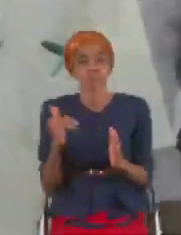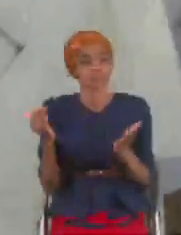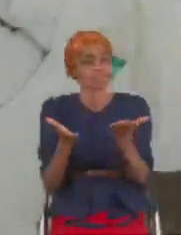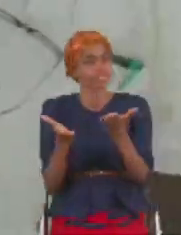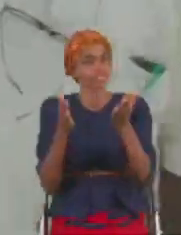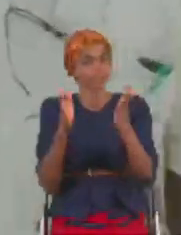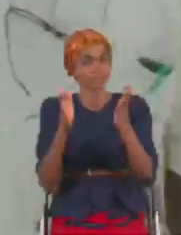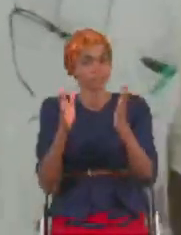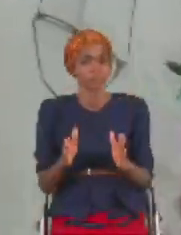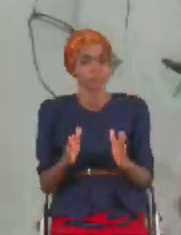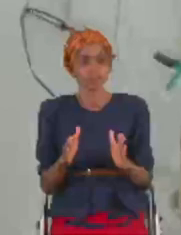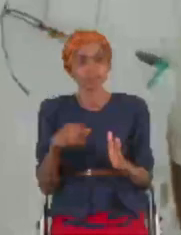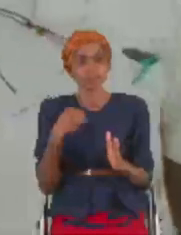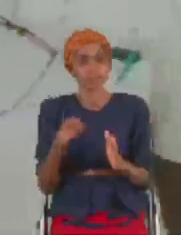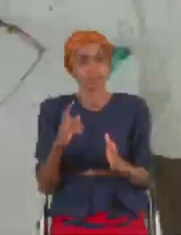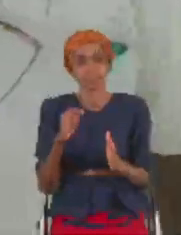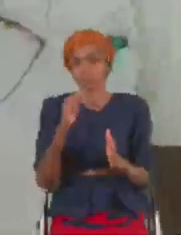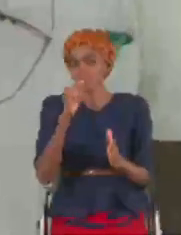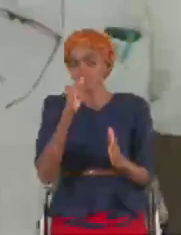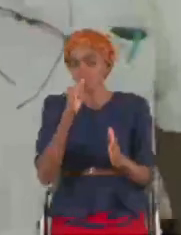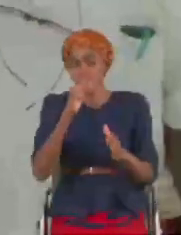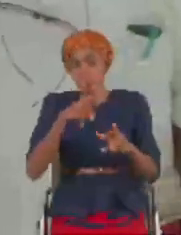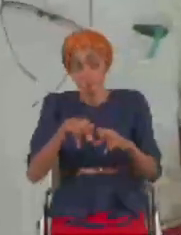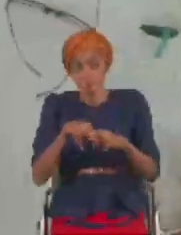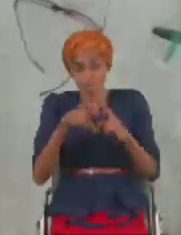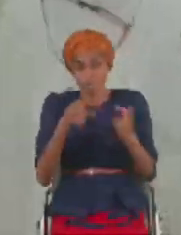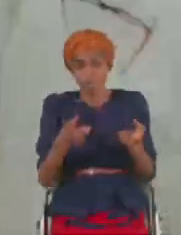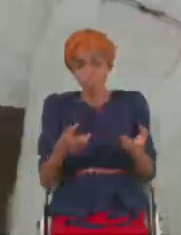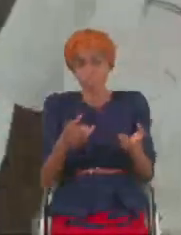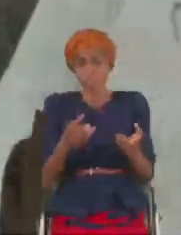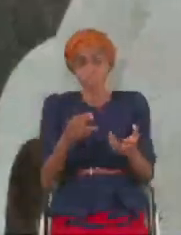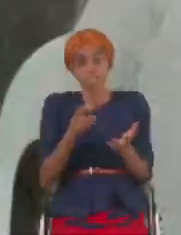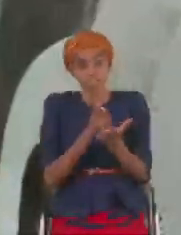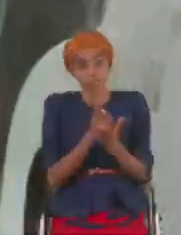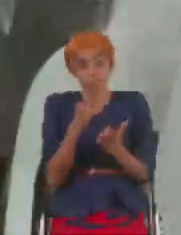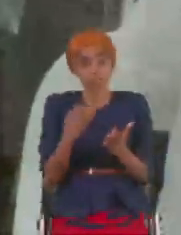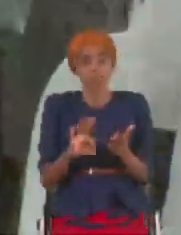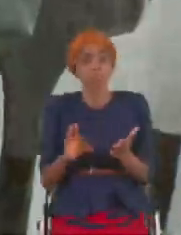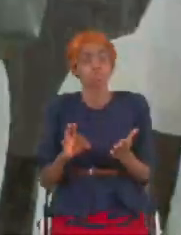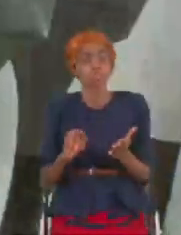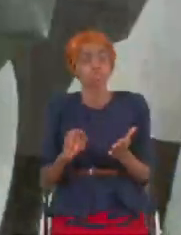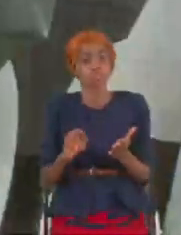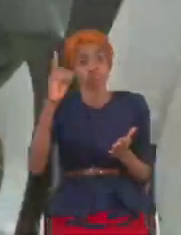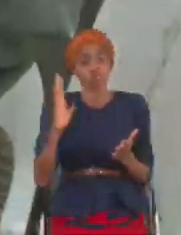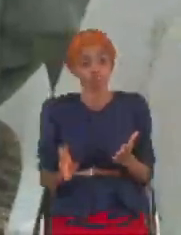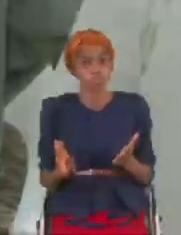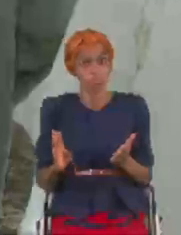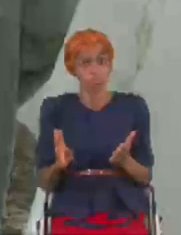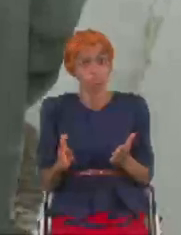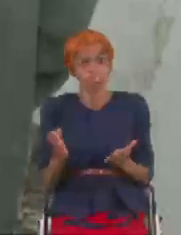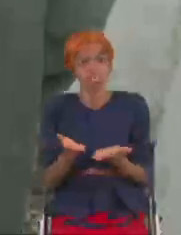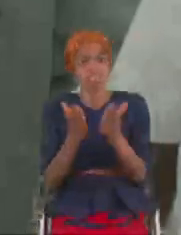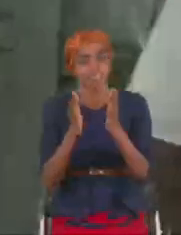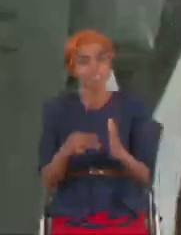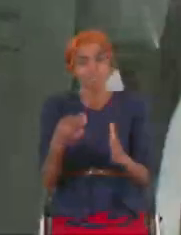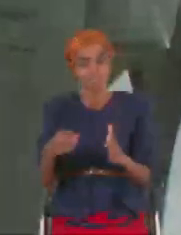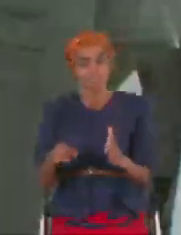et n'entendant des mystères de dieu fera de toi serviteur des serviteurs de